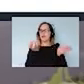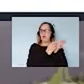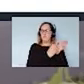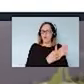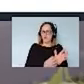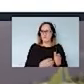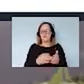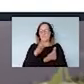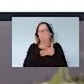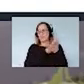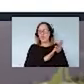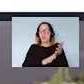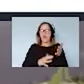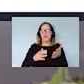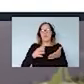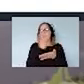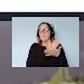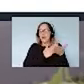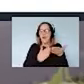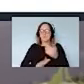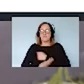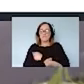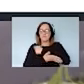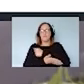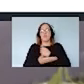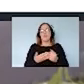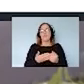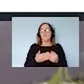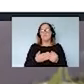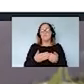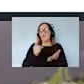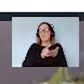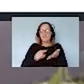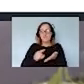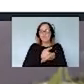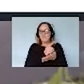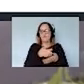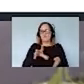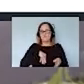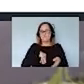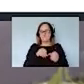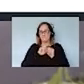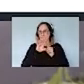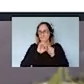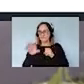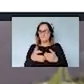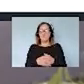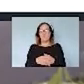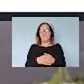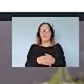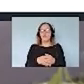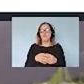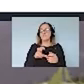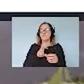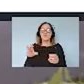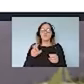aplikacjach. Treści, mapy z Wikipedii wspierają na przykład nawigację, którą mają Państwo w swoich samochodach też.